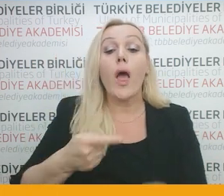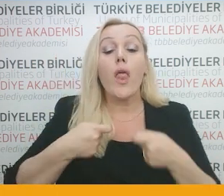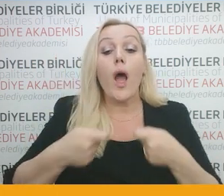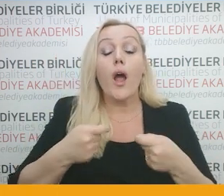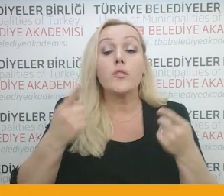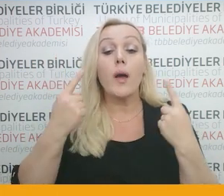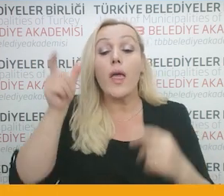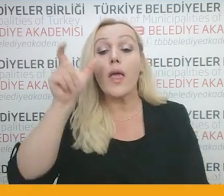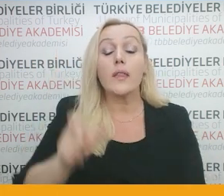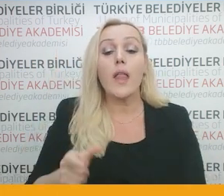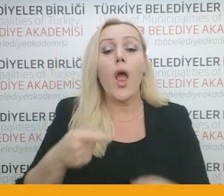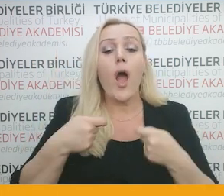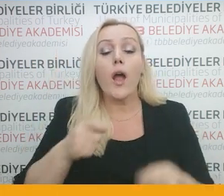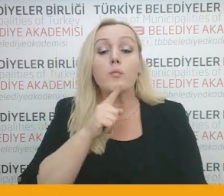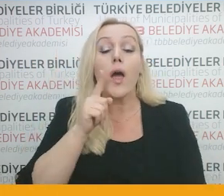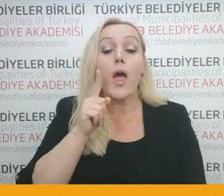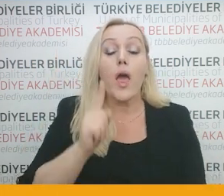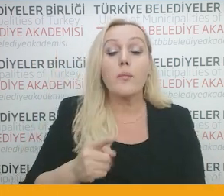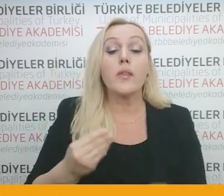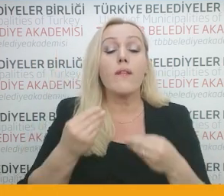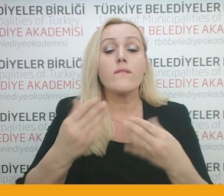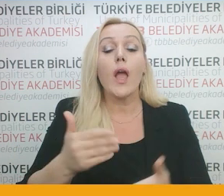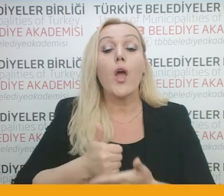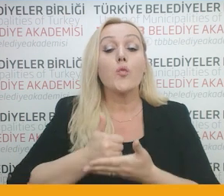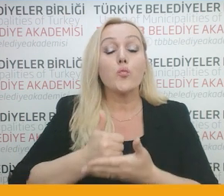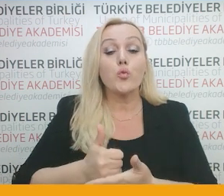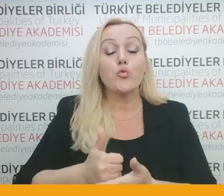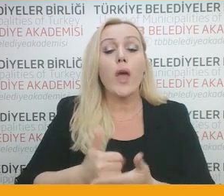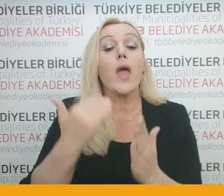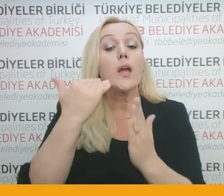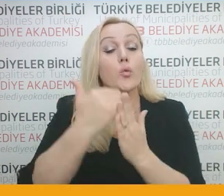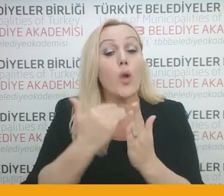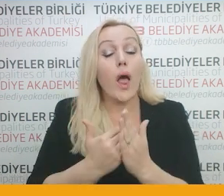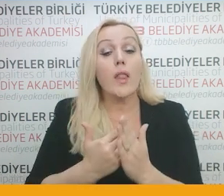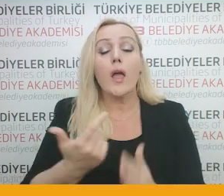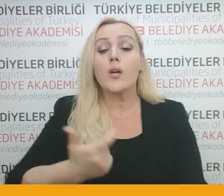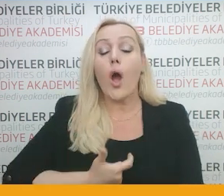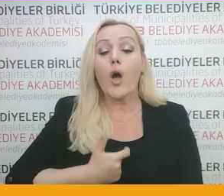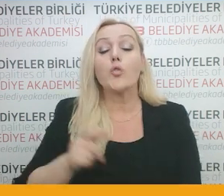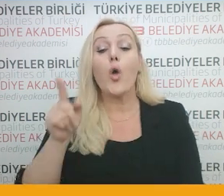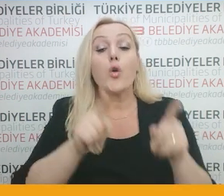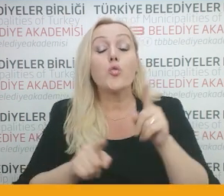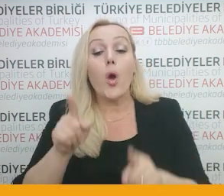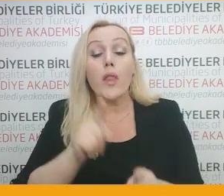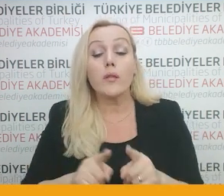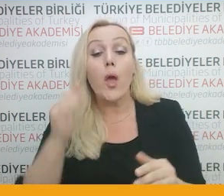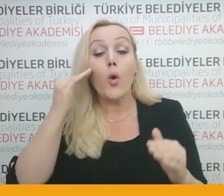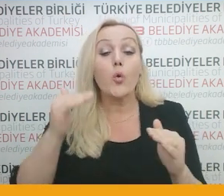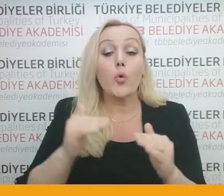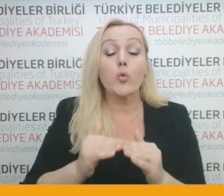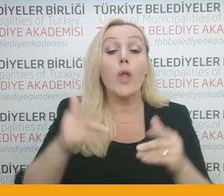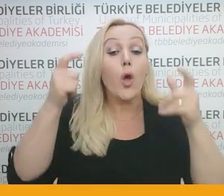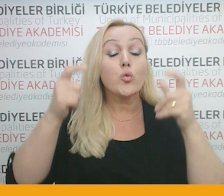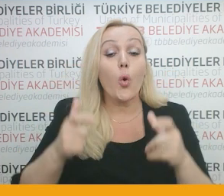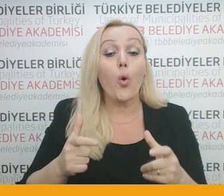harcama talimatlarının buna konu olan harcamaların bütçe ilke ve esaslarına kanun tüzük ve yönetmelikleriyle diğer mevzuata uygunluğundan